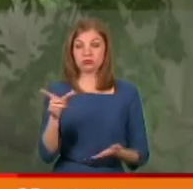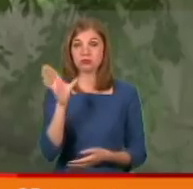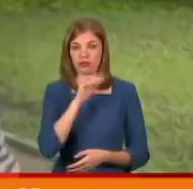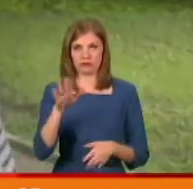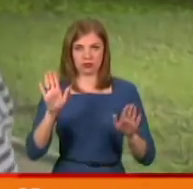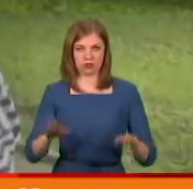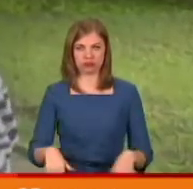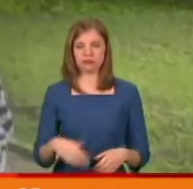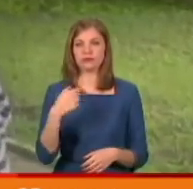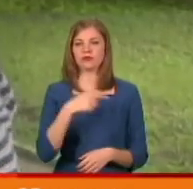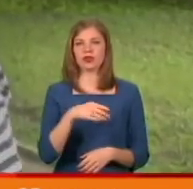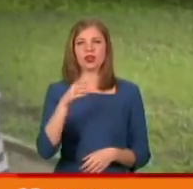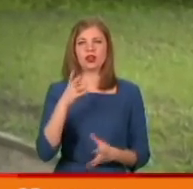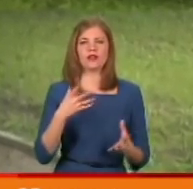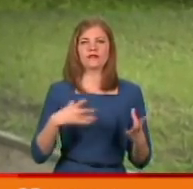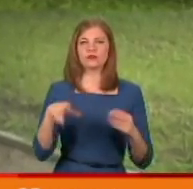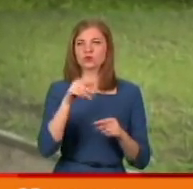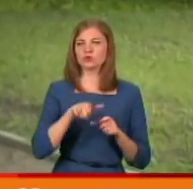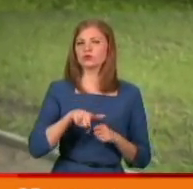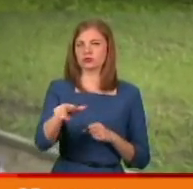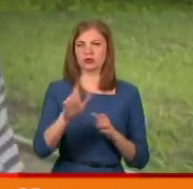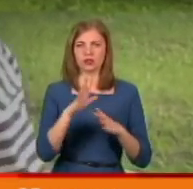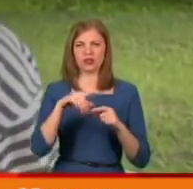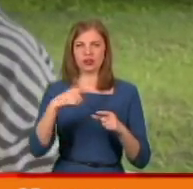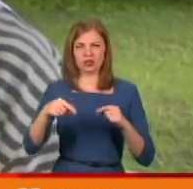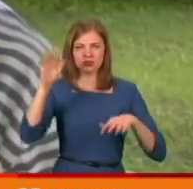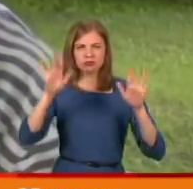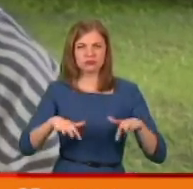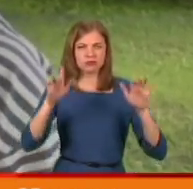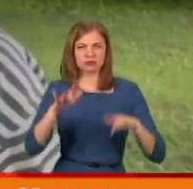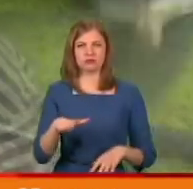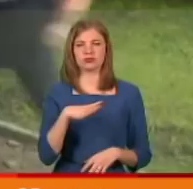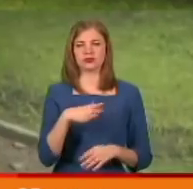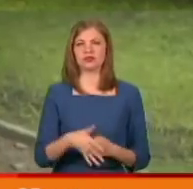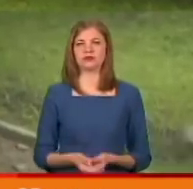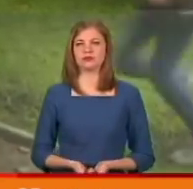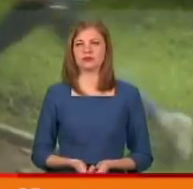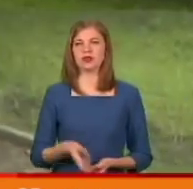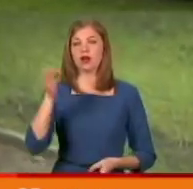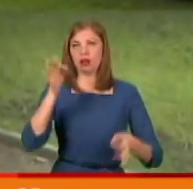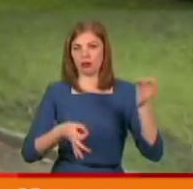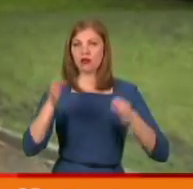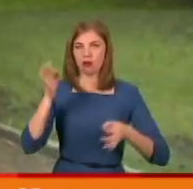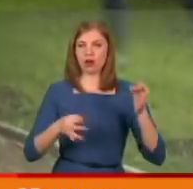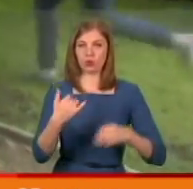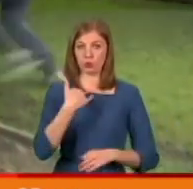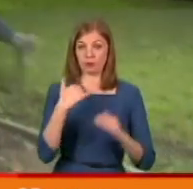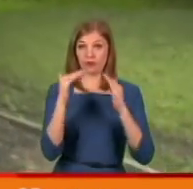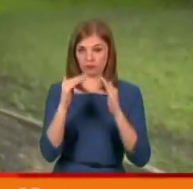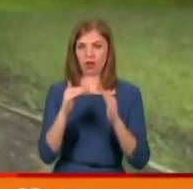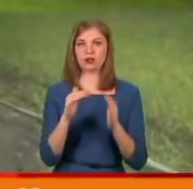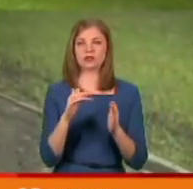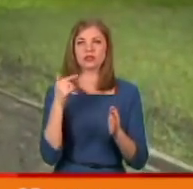встигає. Понападало все, то повністю все в лістях було стілено тут. О, град у мене в хаті